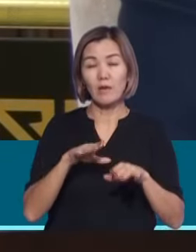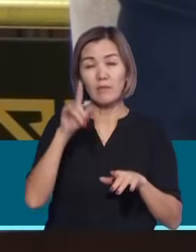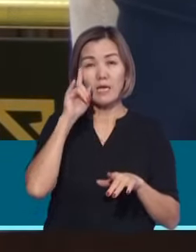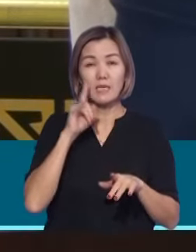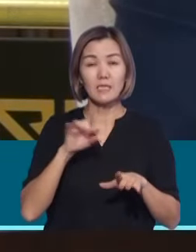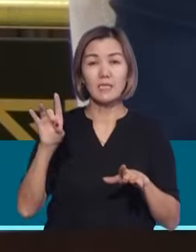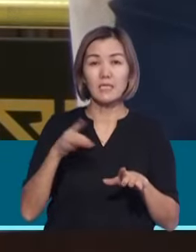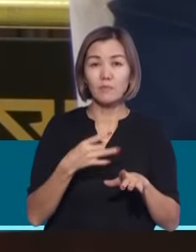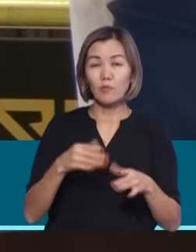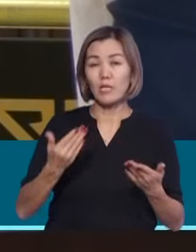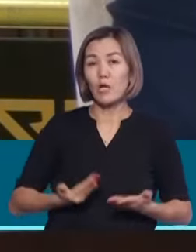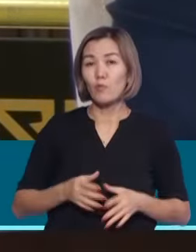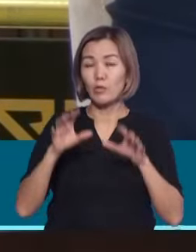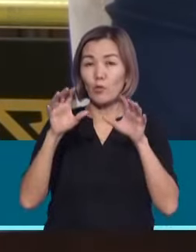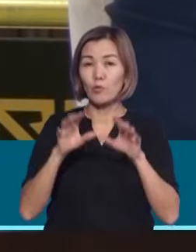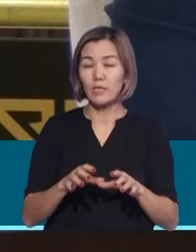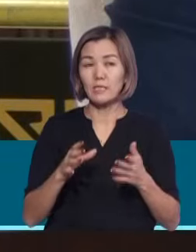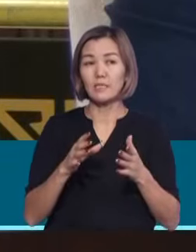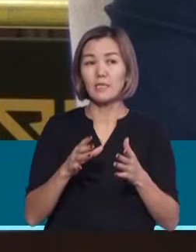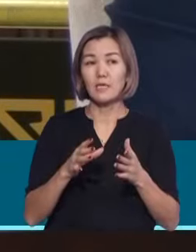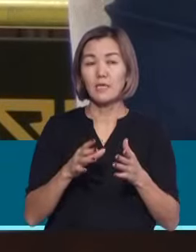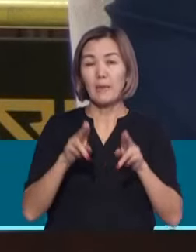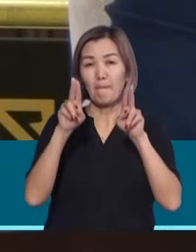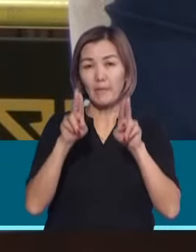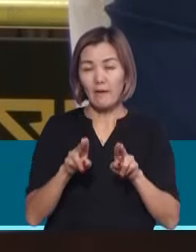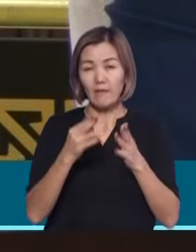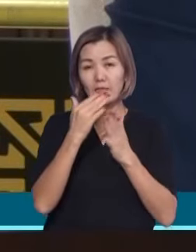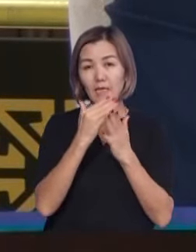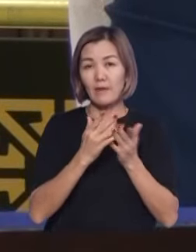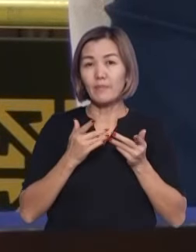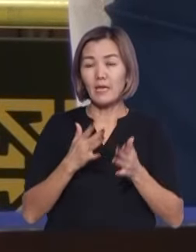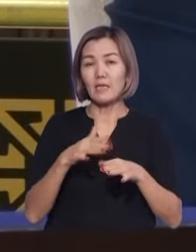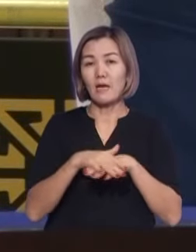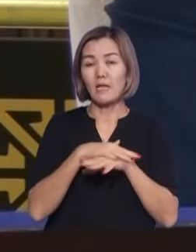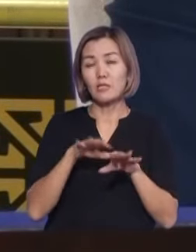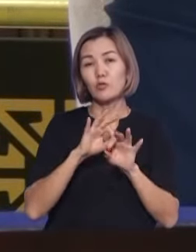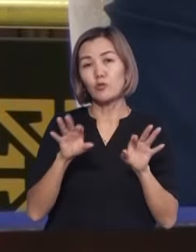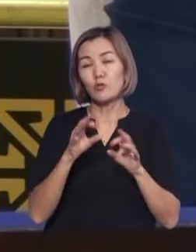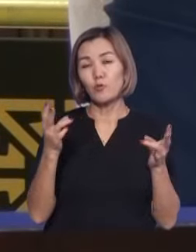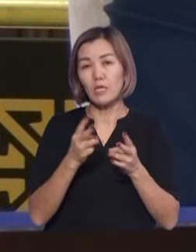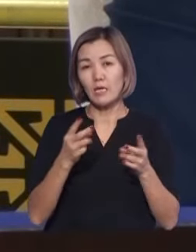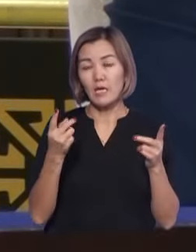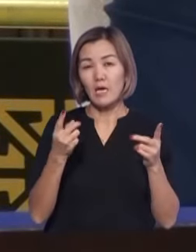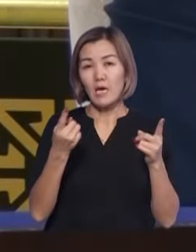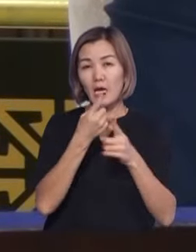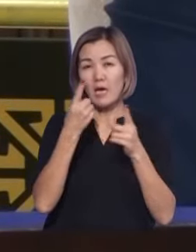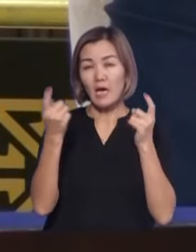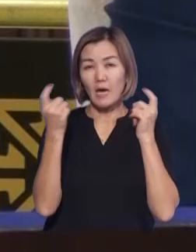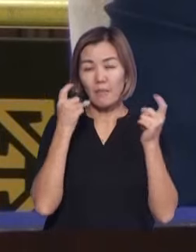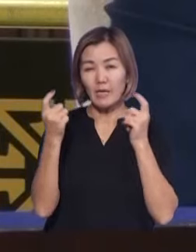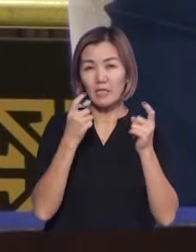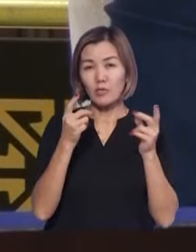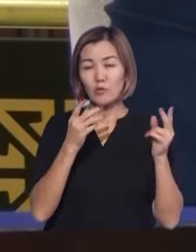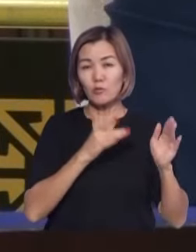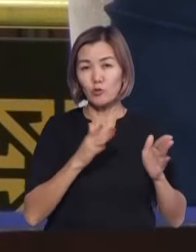Қазақстан Республикасының әлеуметтік кодексінің негізгі нормалары мен талаптарын халыққа түсіндіру, ақпараттандыру жұмыстарын жүйелі түрде